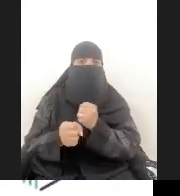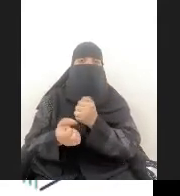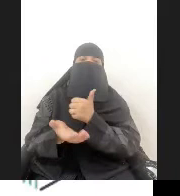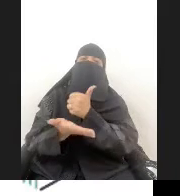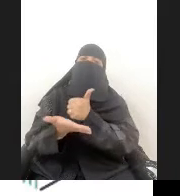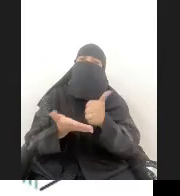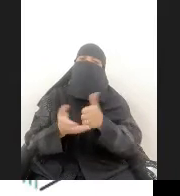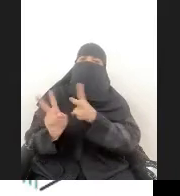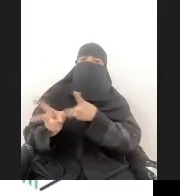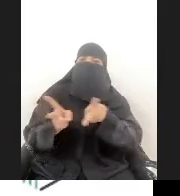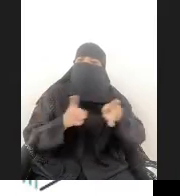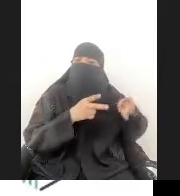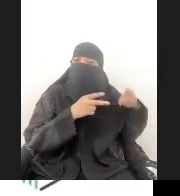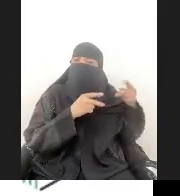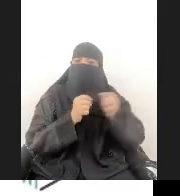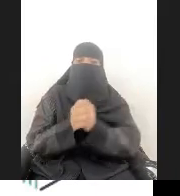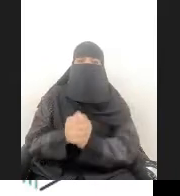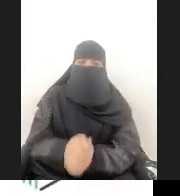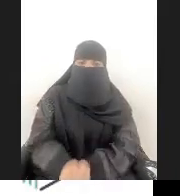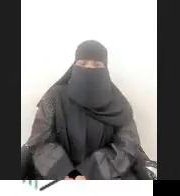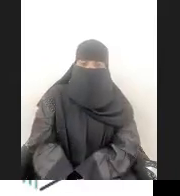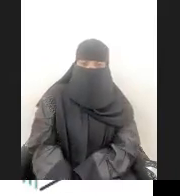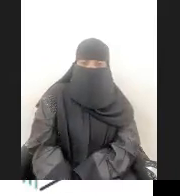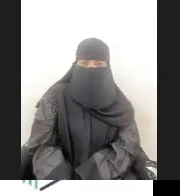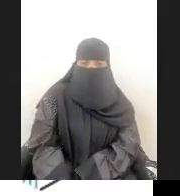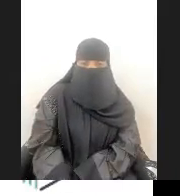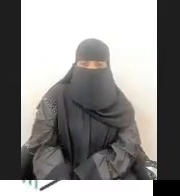وهكذا. ربما يكون هناك يعني